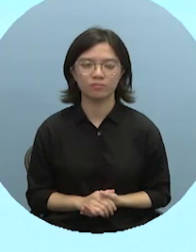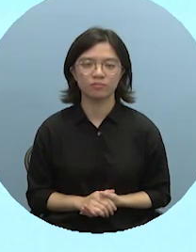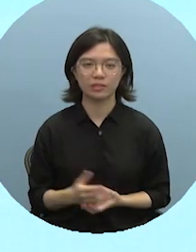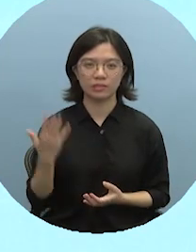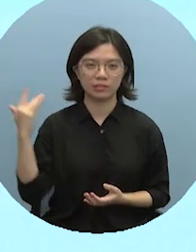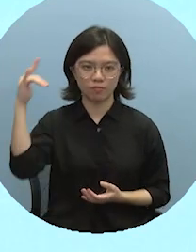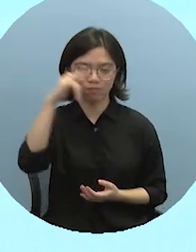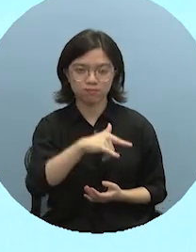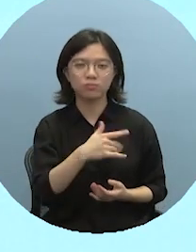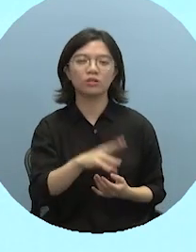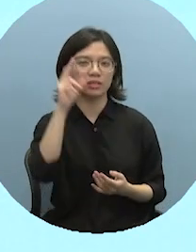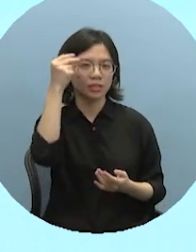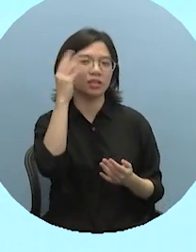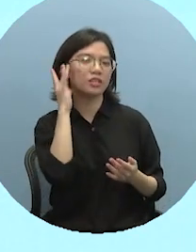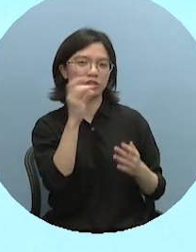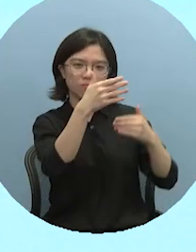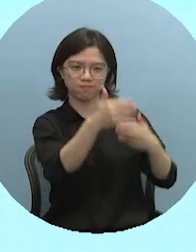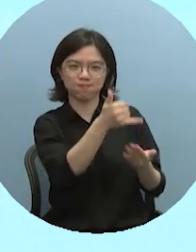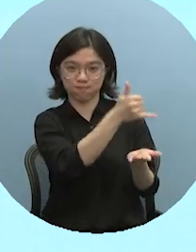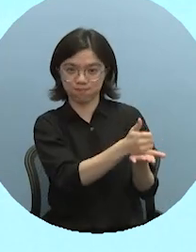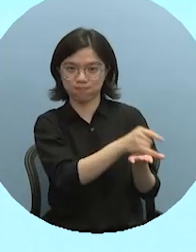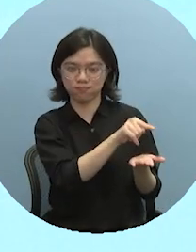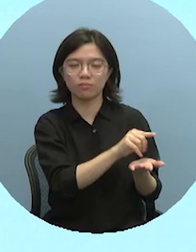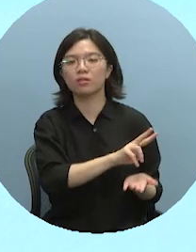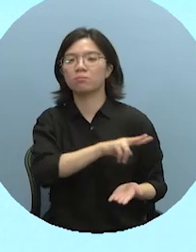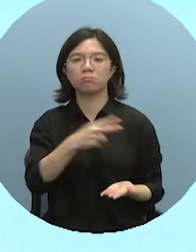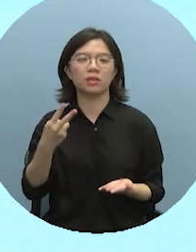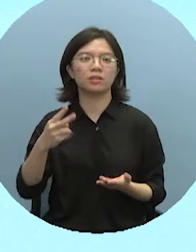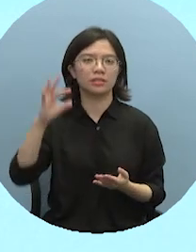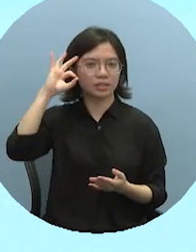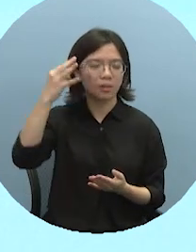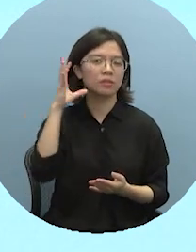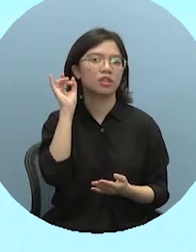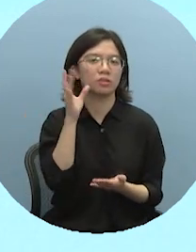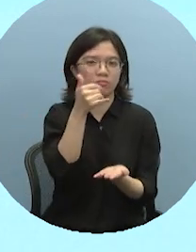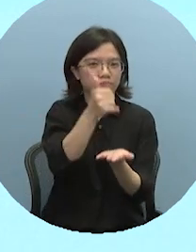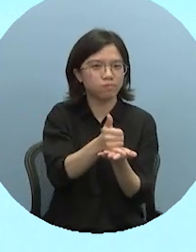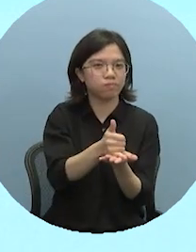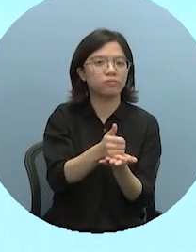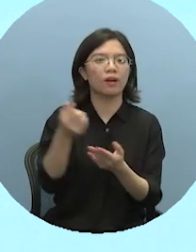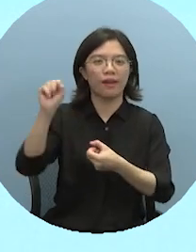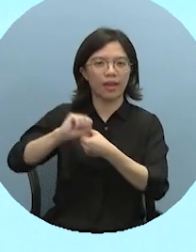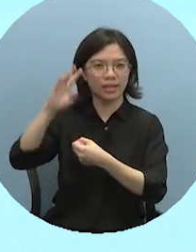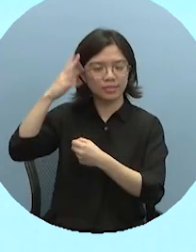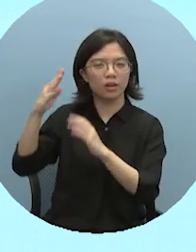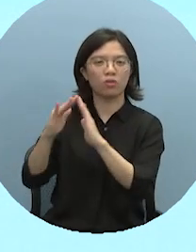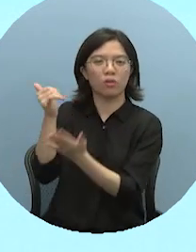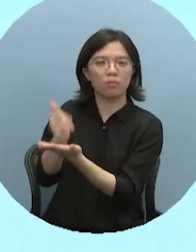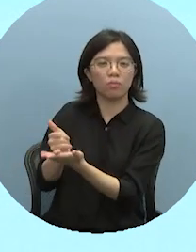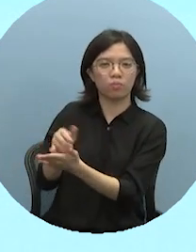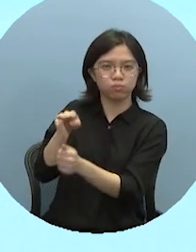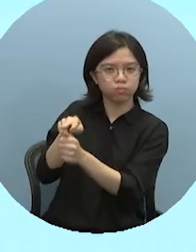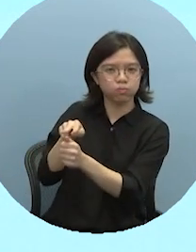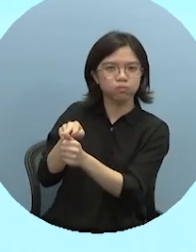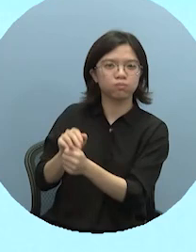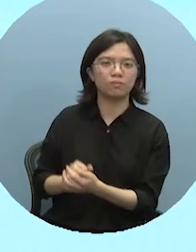七天的檢疫酒店隔離將會改為三天檢疫酒店和四天家